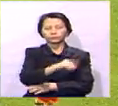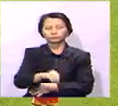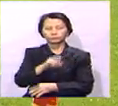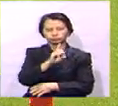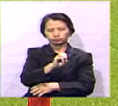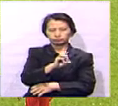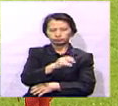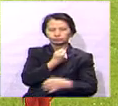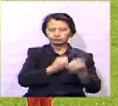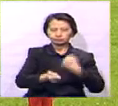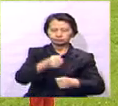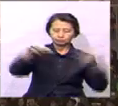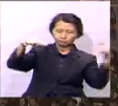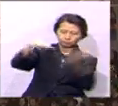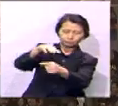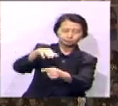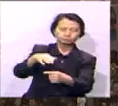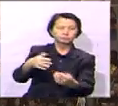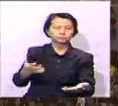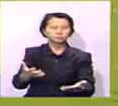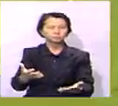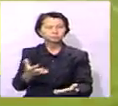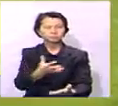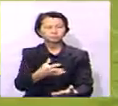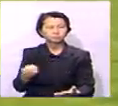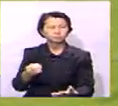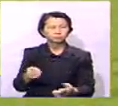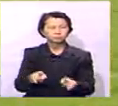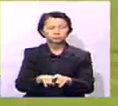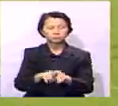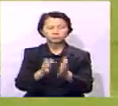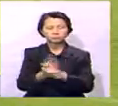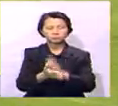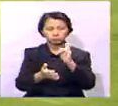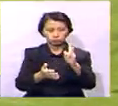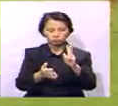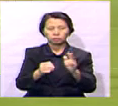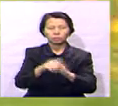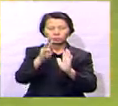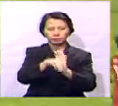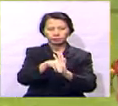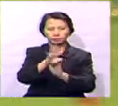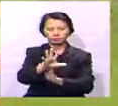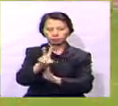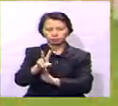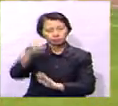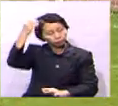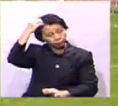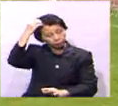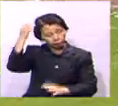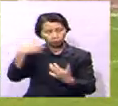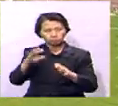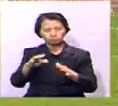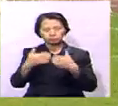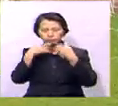Krasniki menambah derita anak buah Muhammad Nazliazimi Muhammad Nasir dengan menyumbat gol kedua pada minit ke-52. Selangor yang cuba bangkit